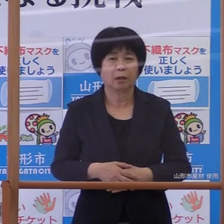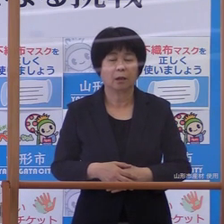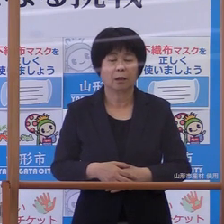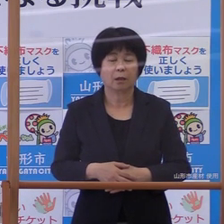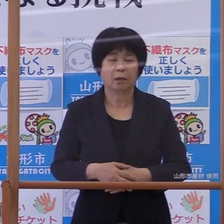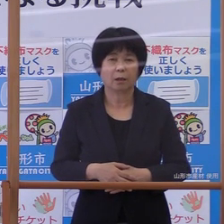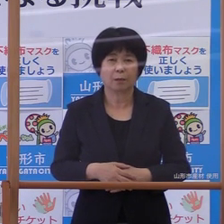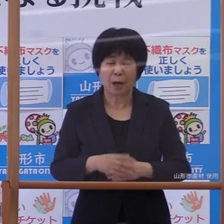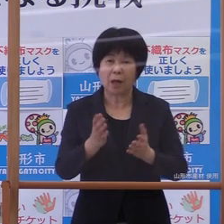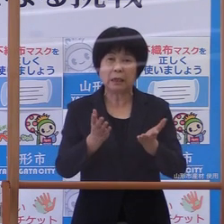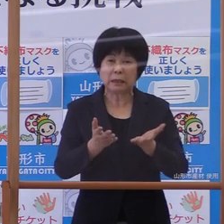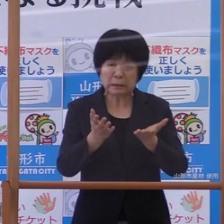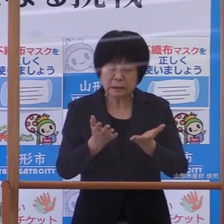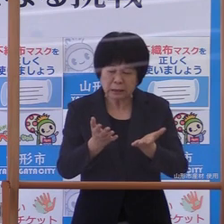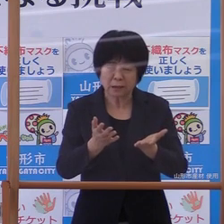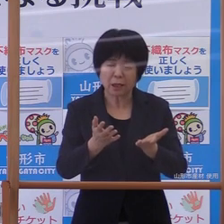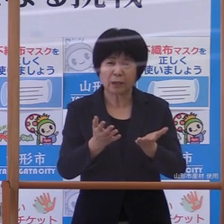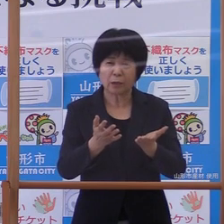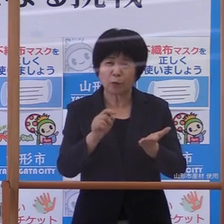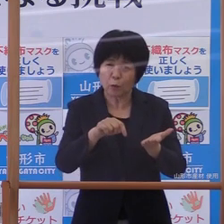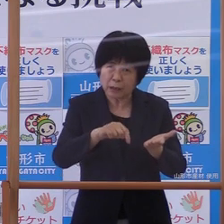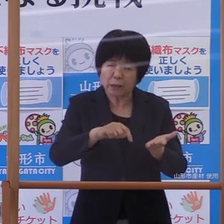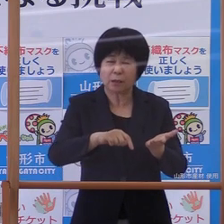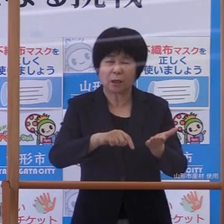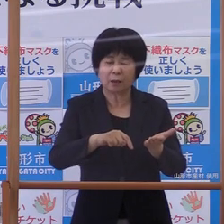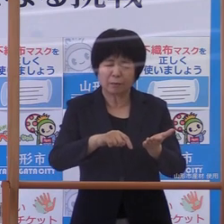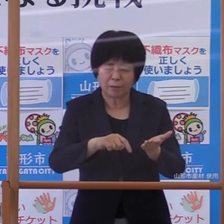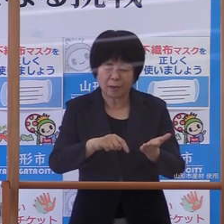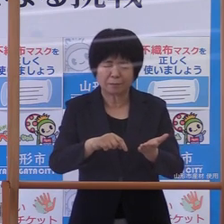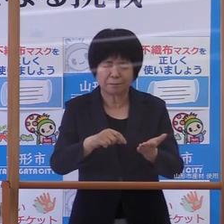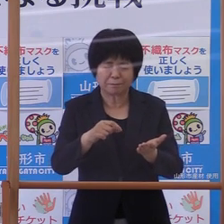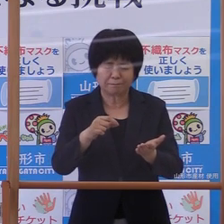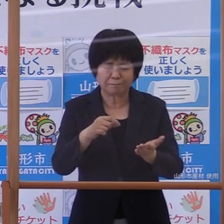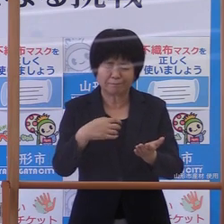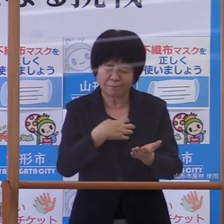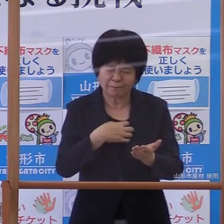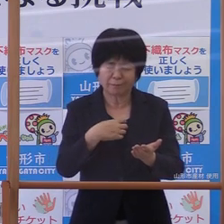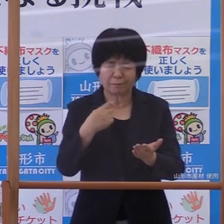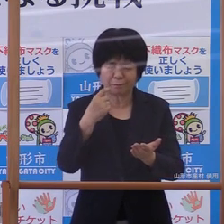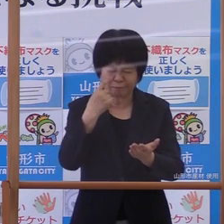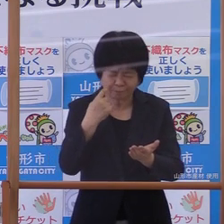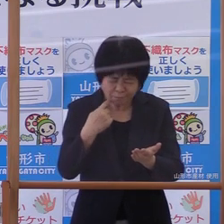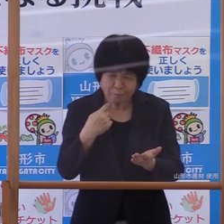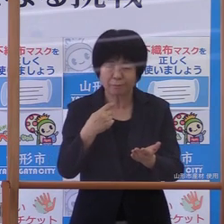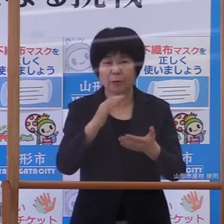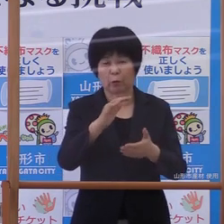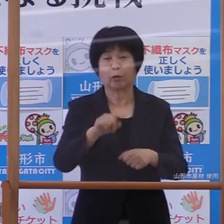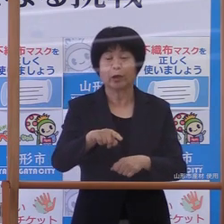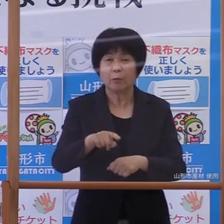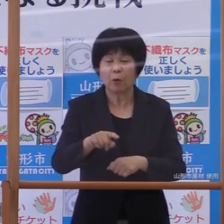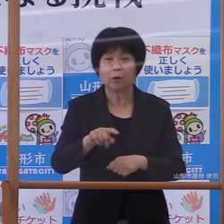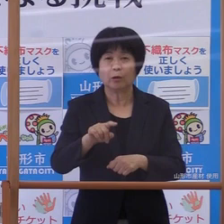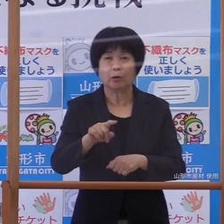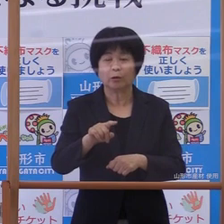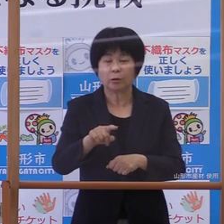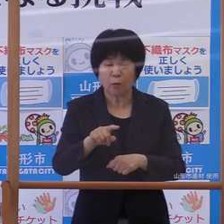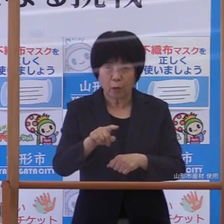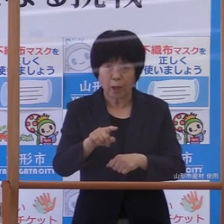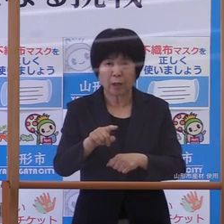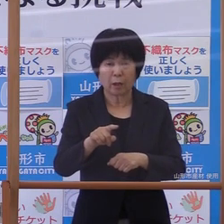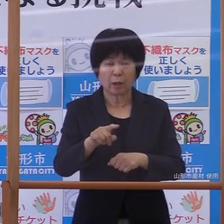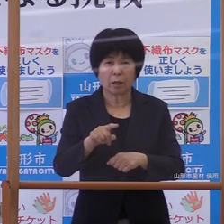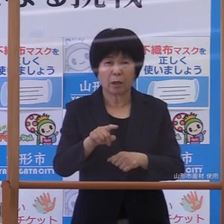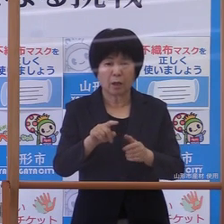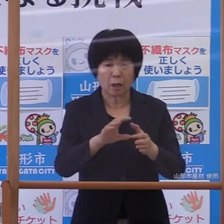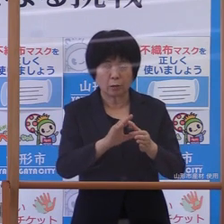その震災自体は大変不幸なことでありましたけれども、一方でそこからですね、絆祭りに象徴され